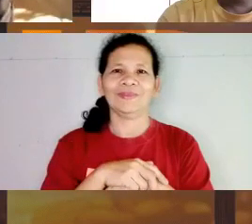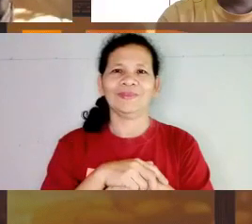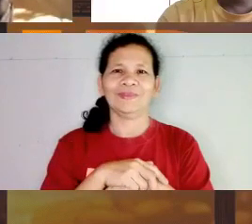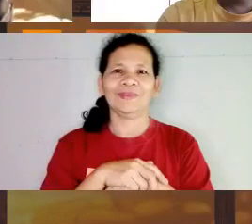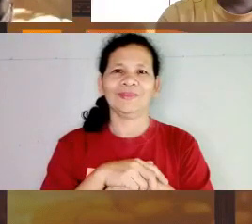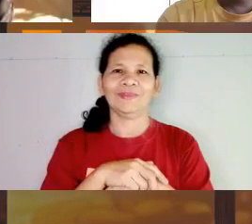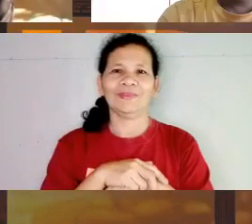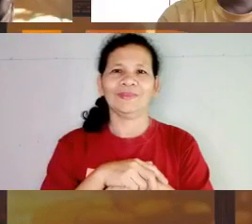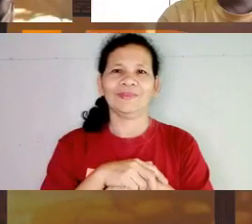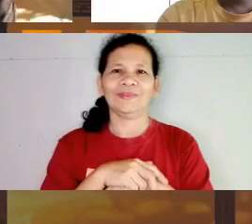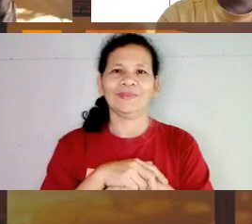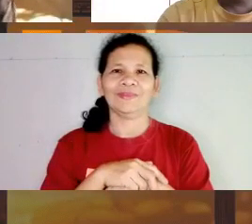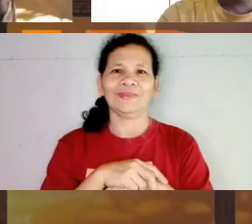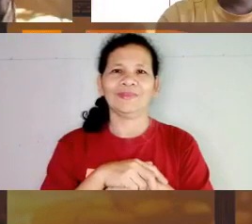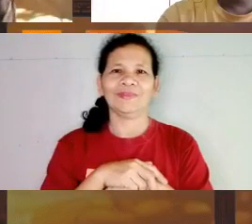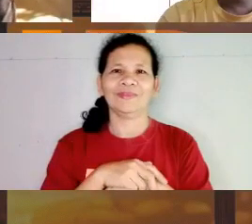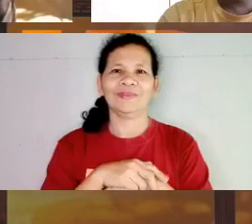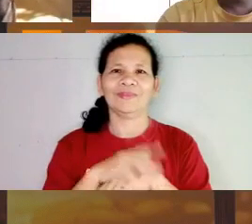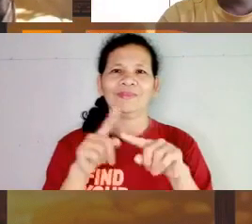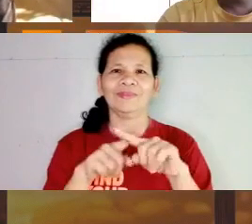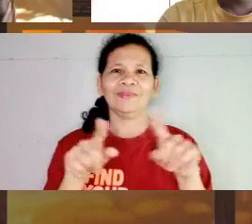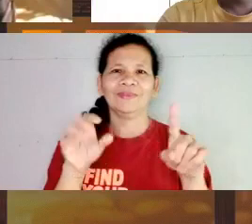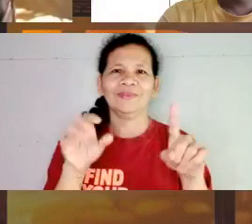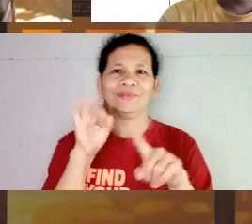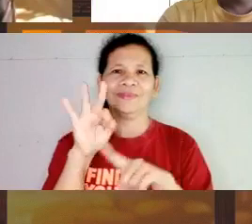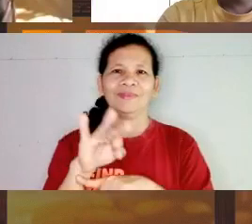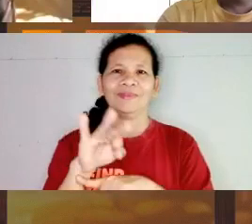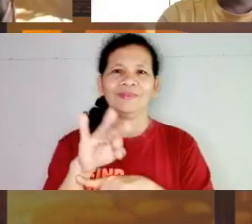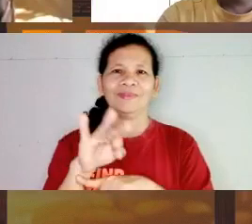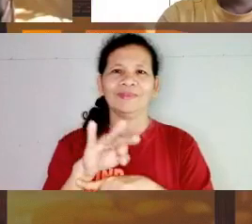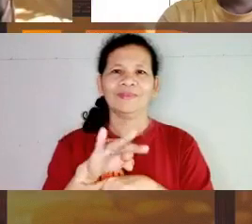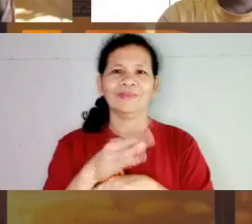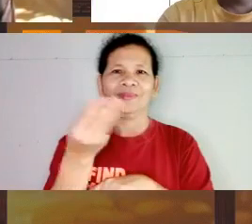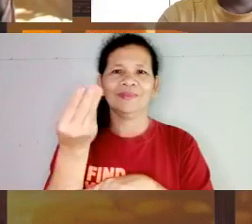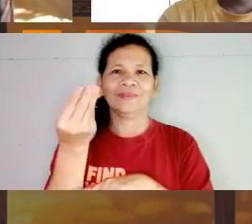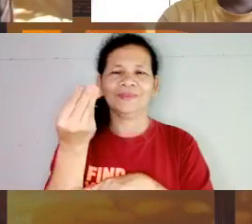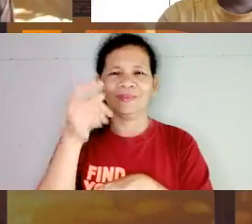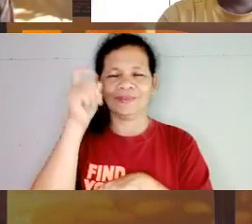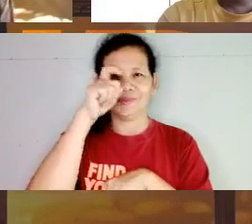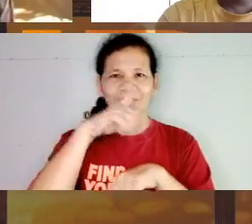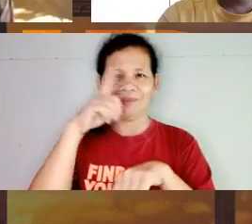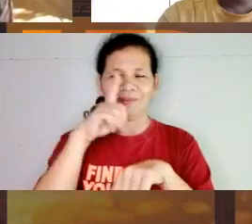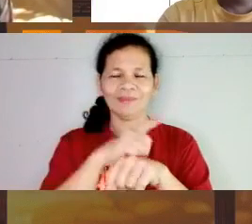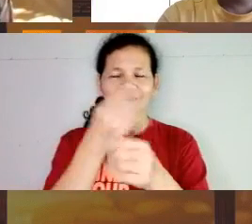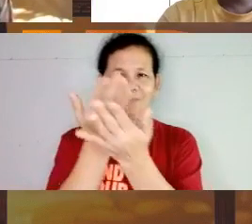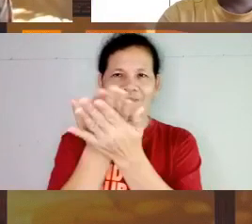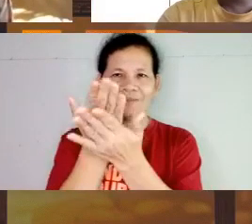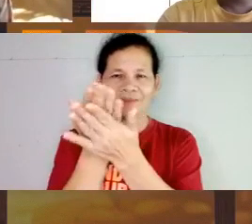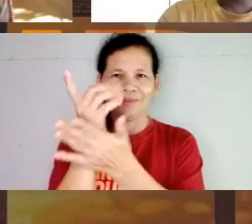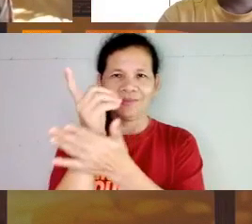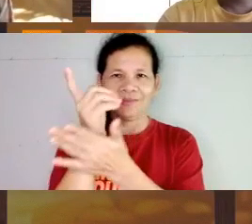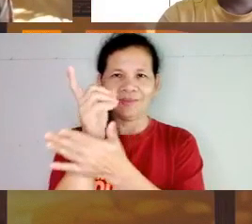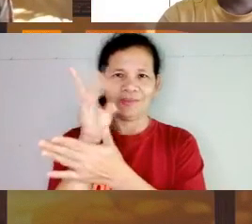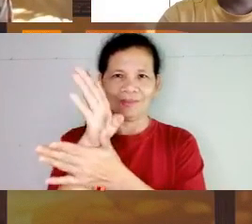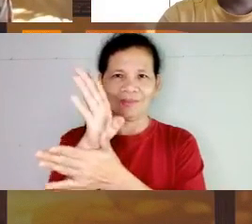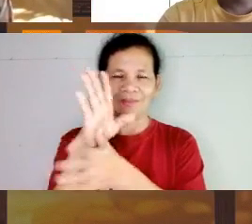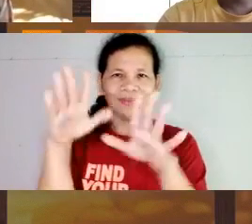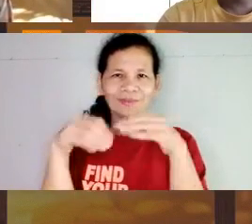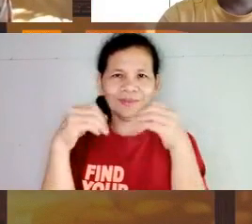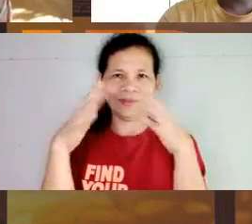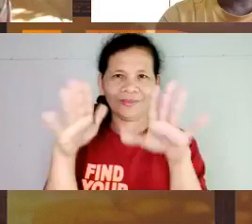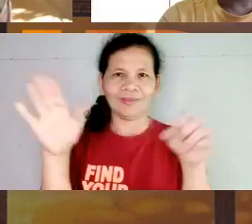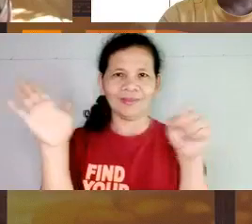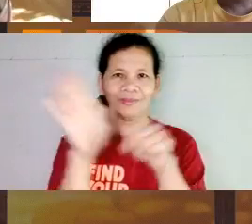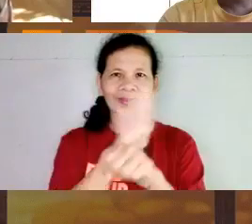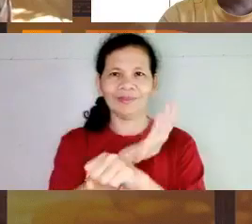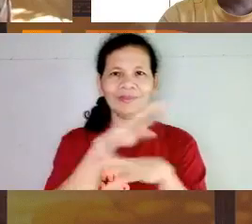dyan sa Singapore. Ngunit kung nagkukulang ng karunungan ang sino man sa inyo'y humingi sa Diyos na nagbibigay ng sagana